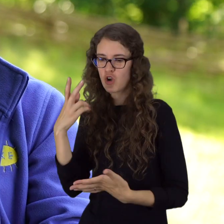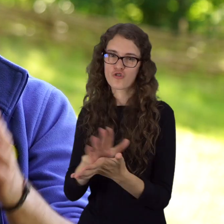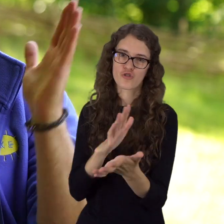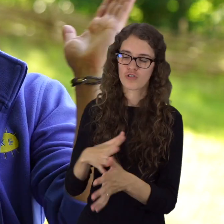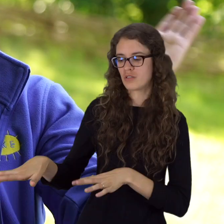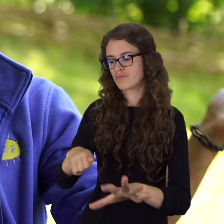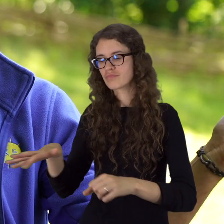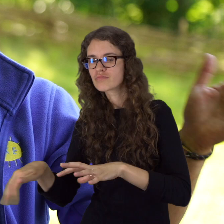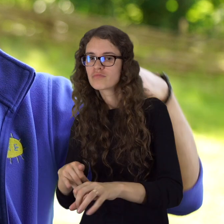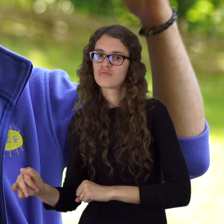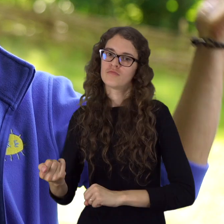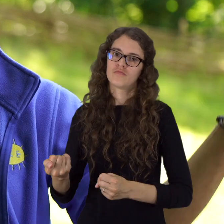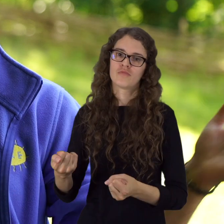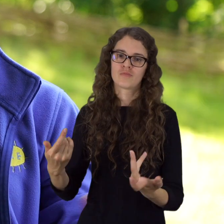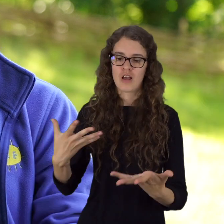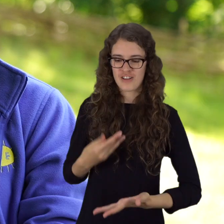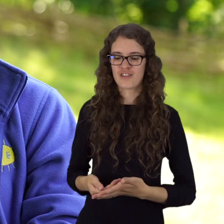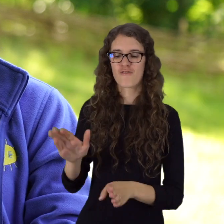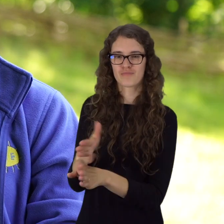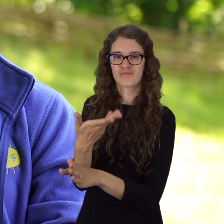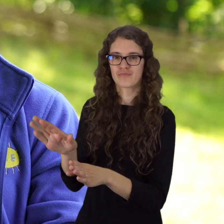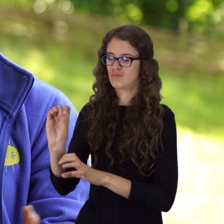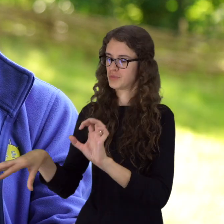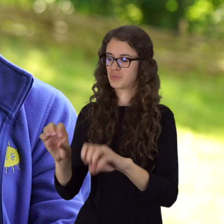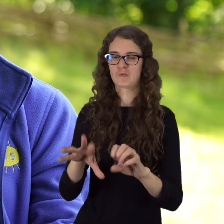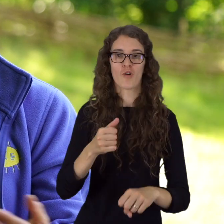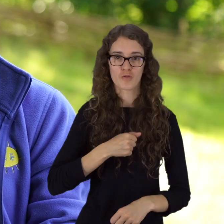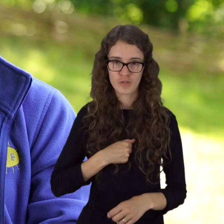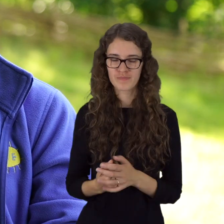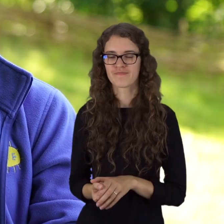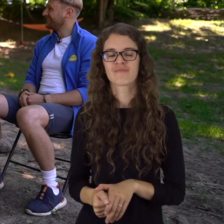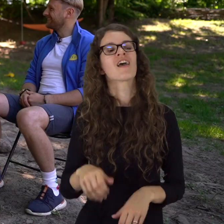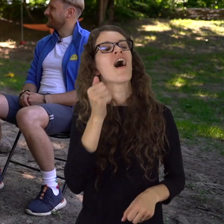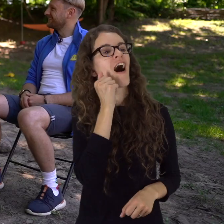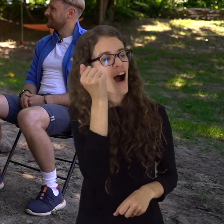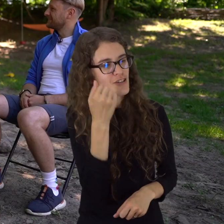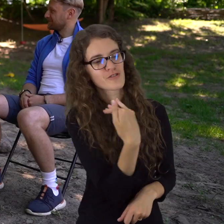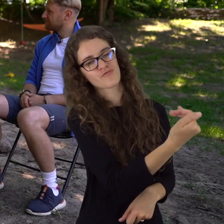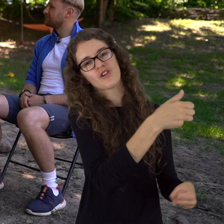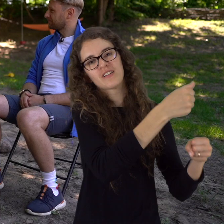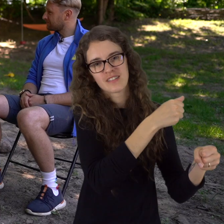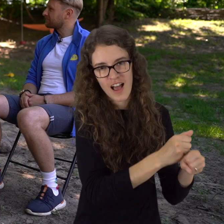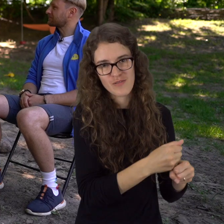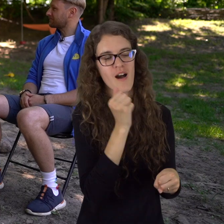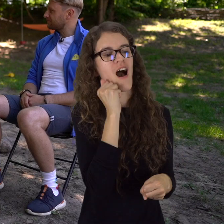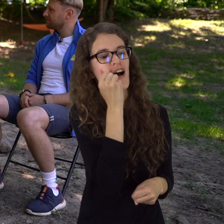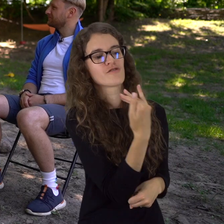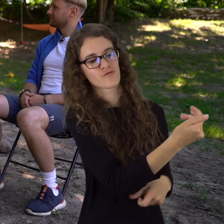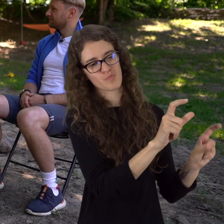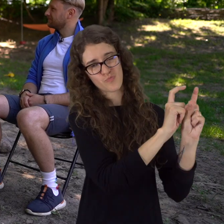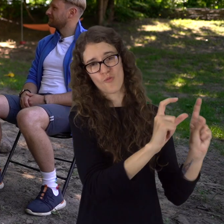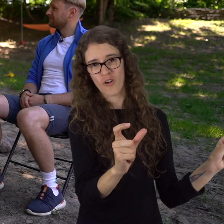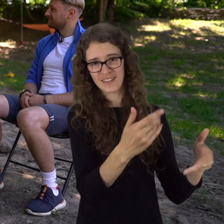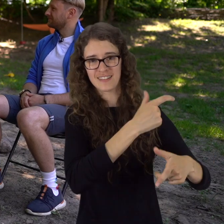šiukšles, jas renkam, rūšiuojam už upės, turime specialius rūšiavimui skirtus konteinerius. Ačiū labai Jums už tai, ką Jūs darote, už Jūsų mokyklą